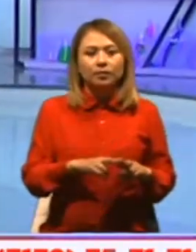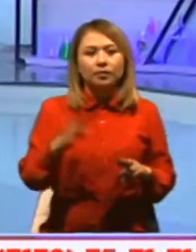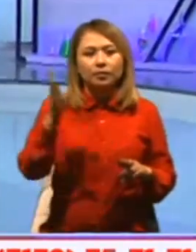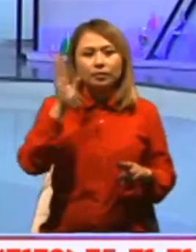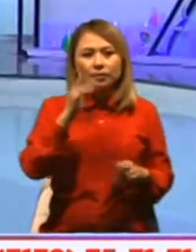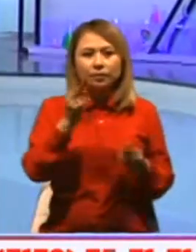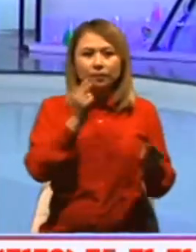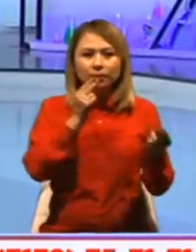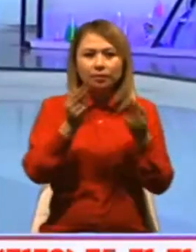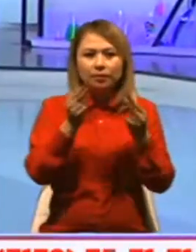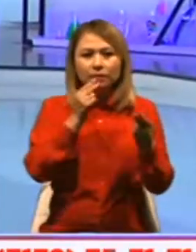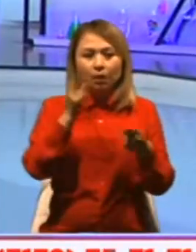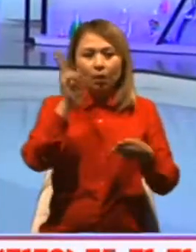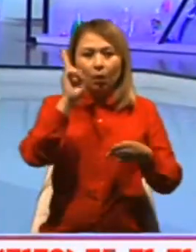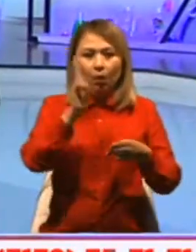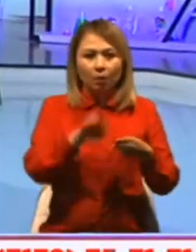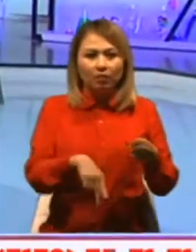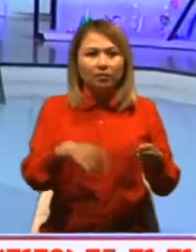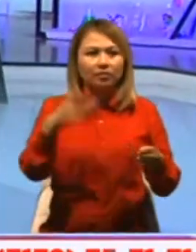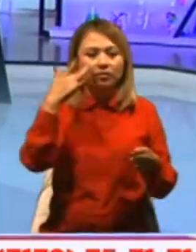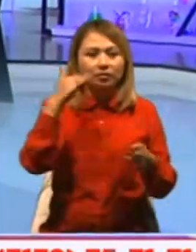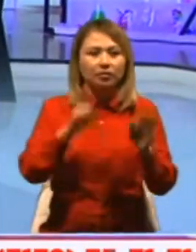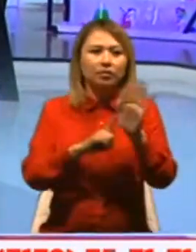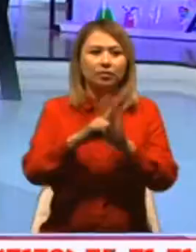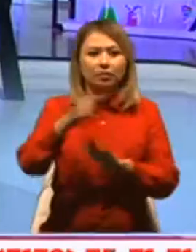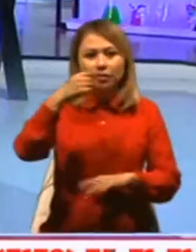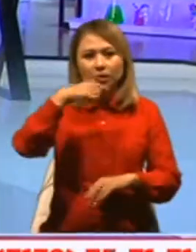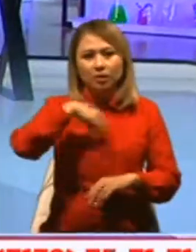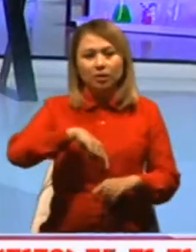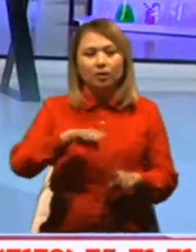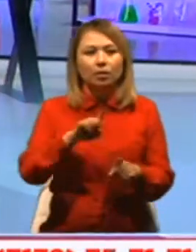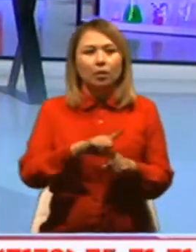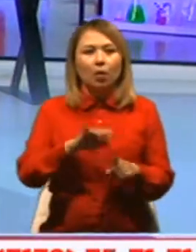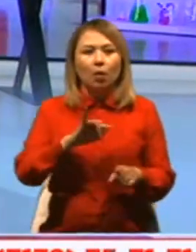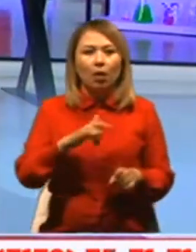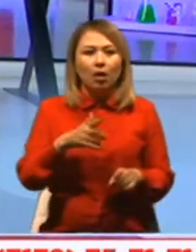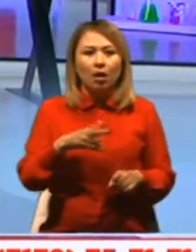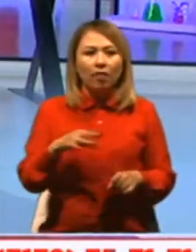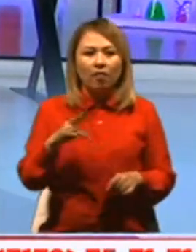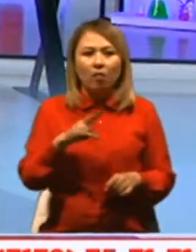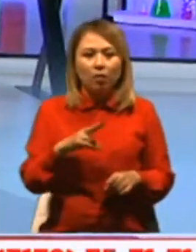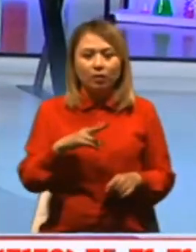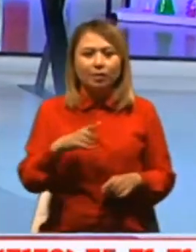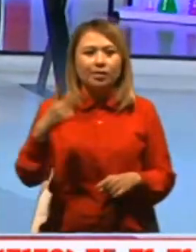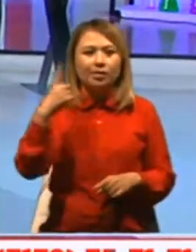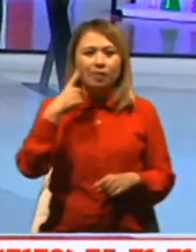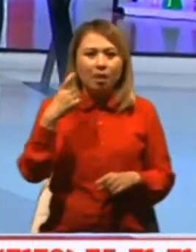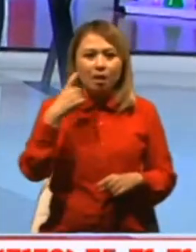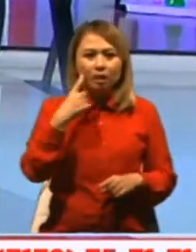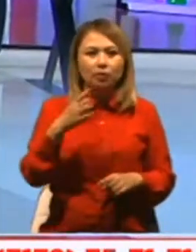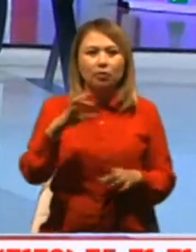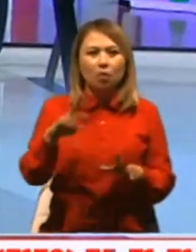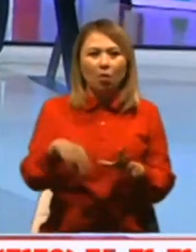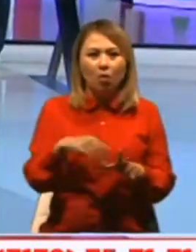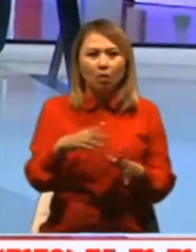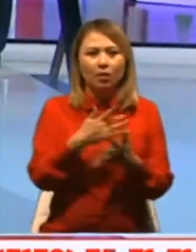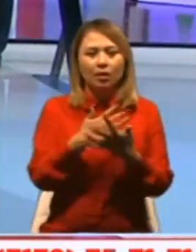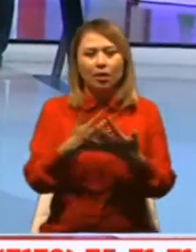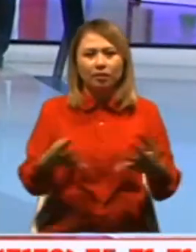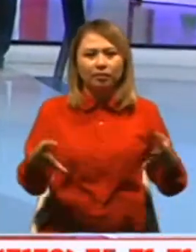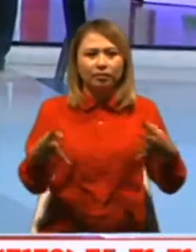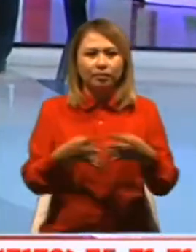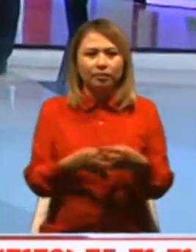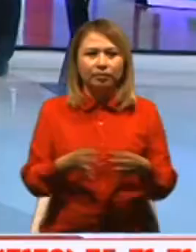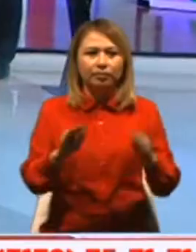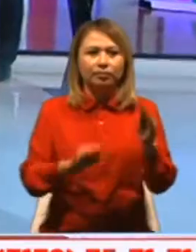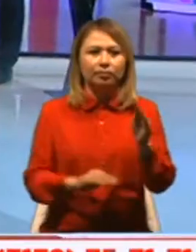бір тамақты қоректенетін болсақ, көмірсулар түседі. Көмірсудың оның топтарына білесіздер, полисахарид, моносахарид, дисахарид, оның үшін фруктоза барлығы